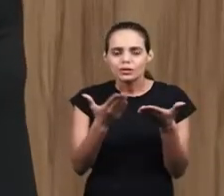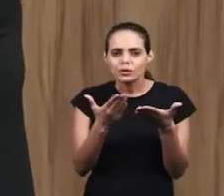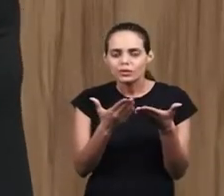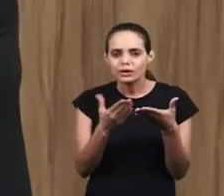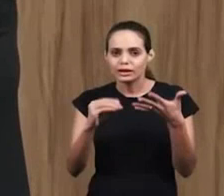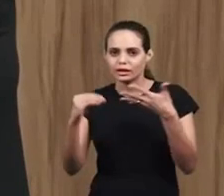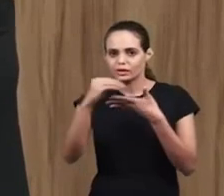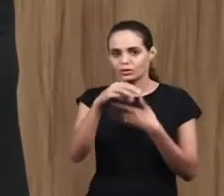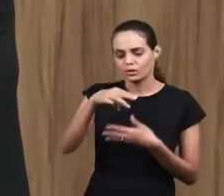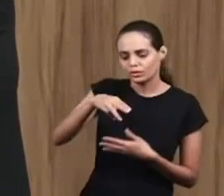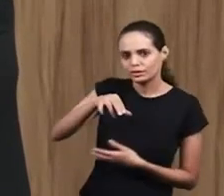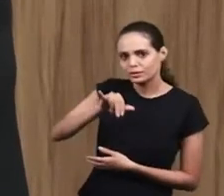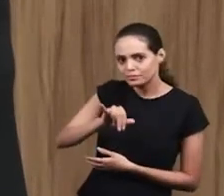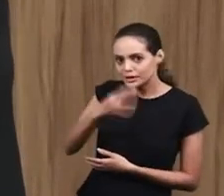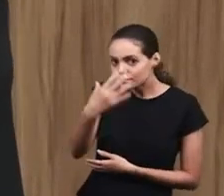Mi.